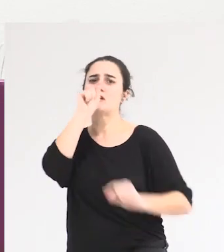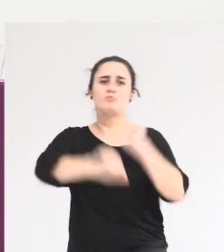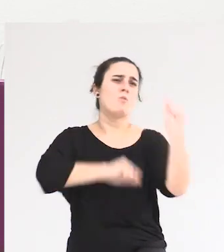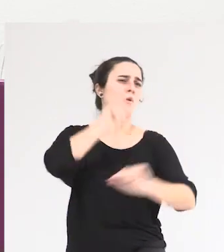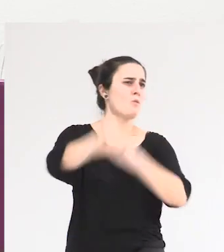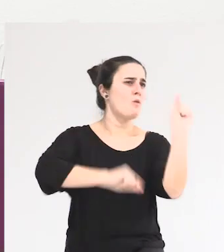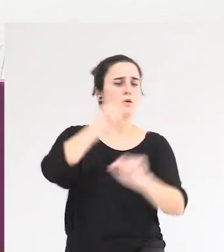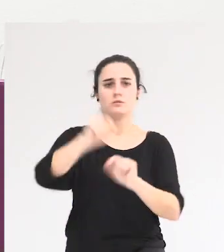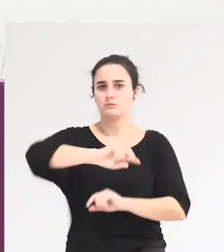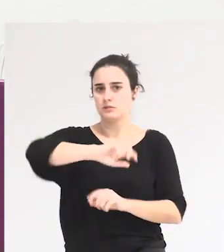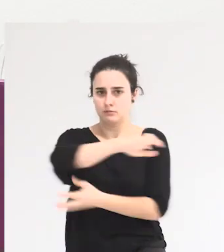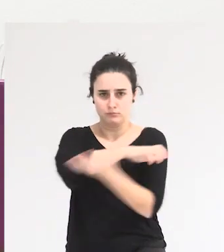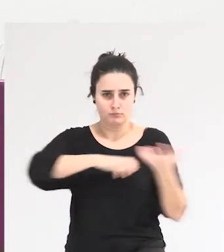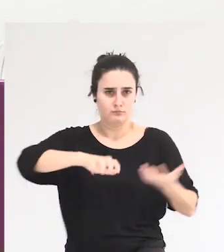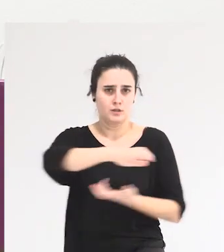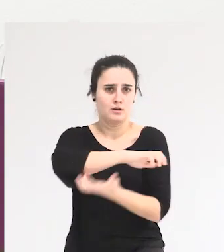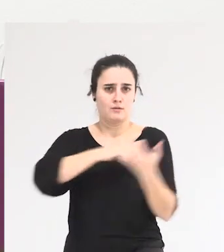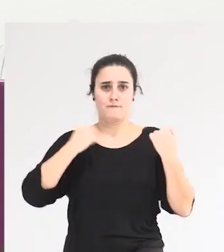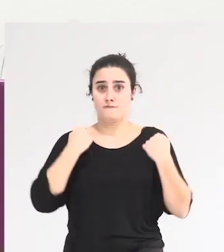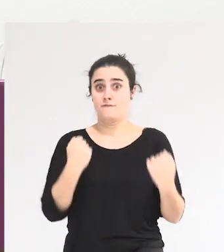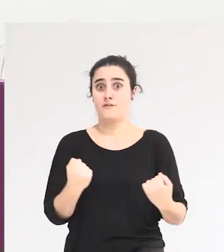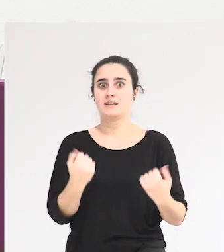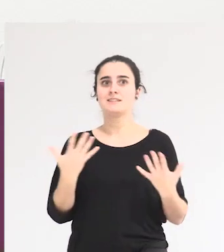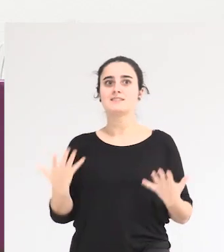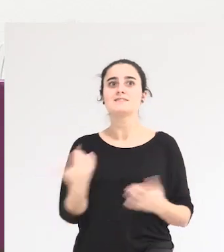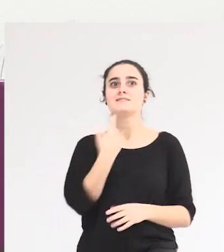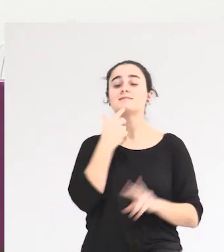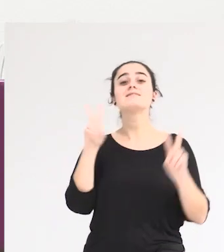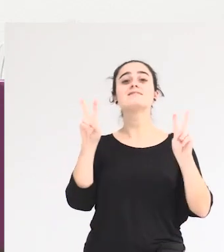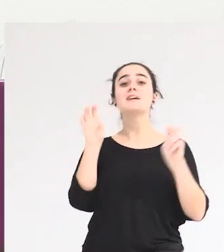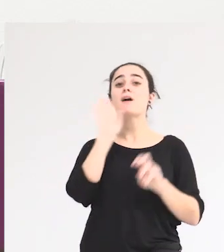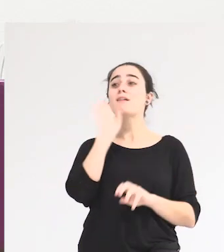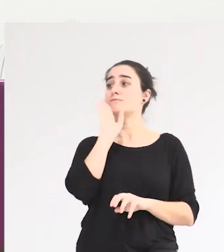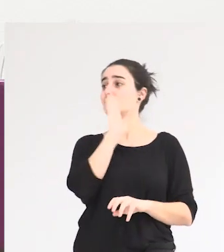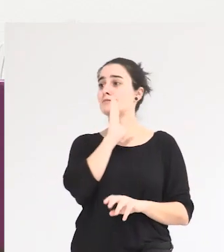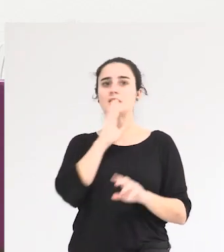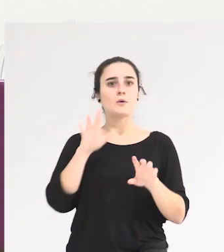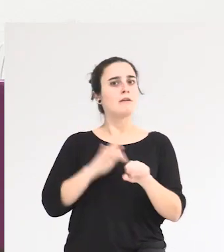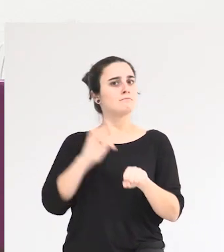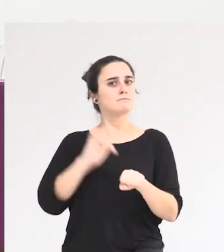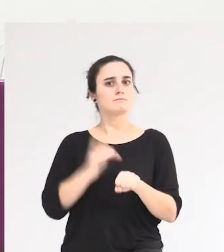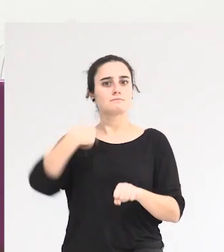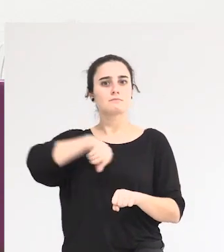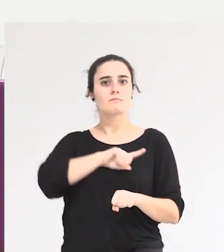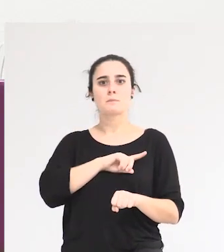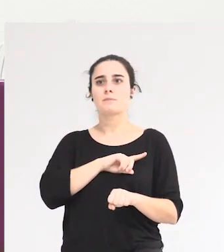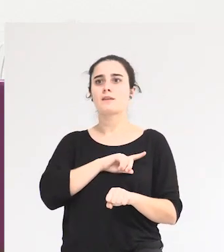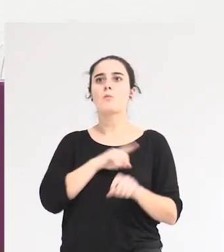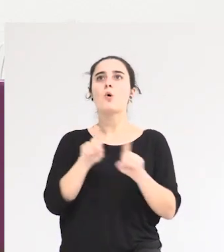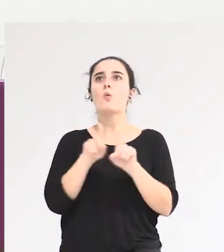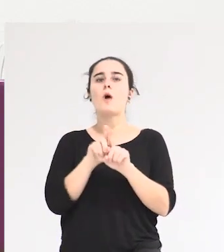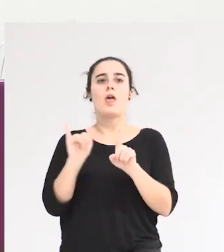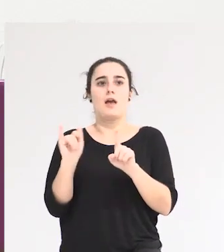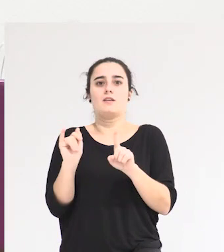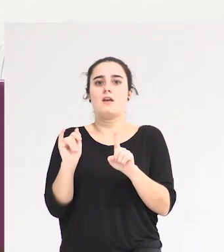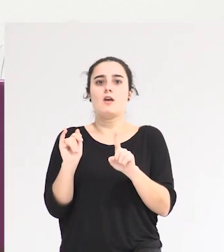bai, bai? Horrek erakusten digu ze gai sensiblea den, eta nola ohituta gauden, beti muturretara joaten,